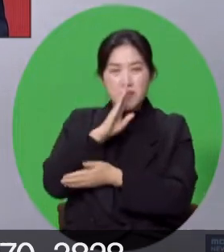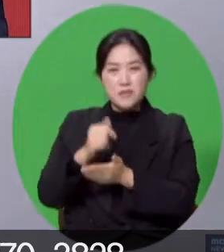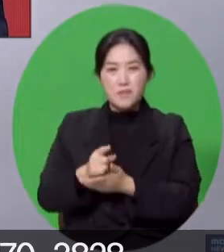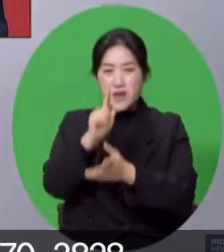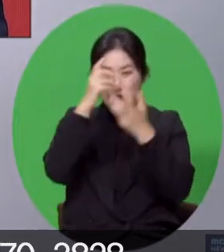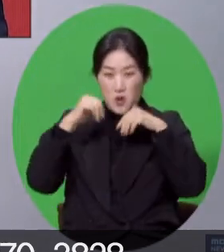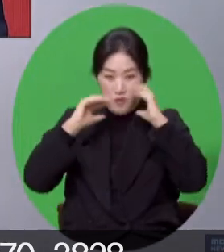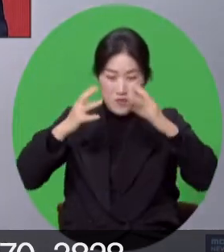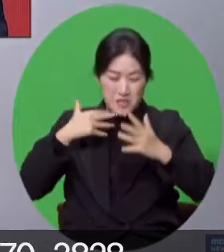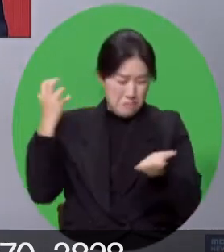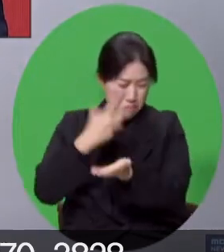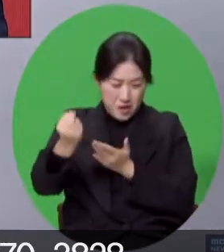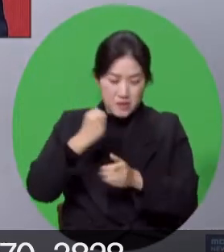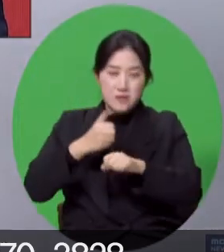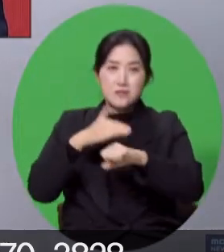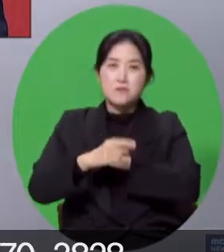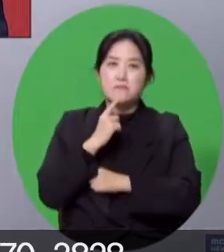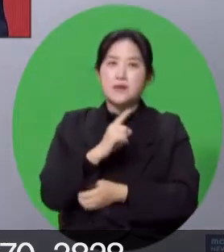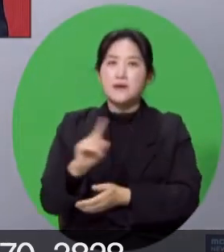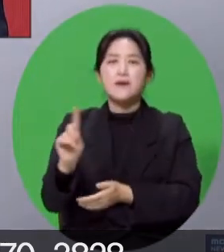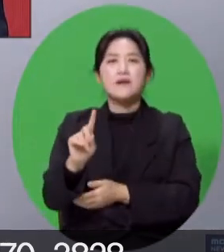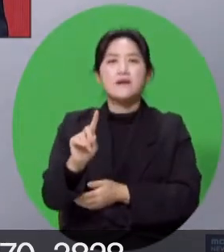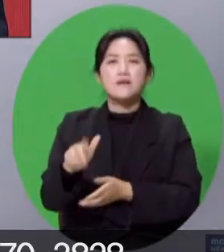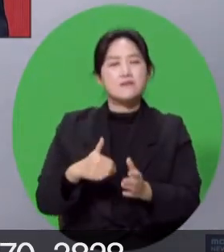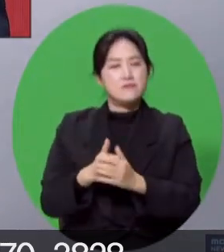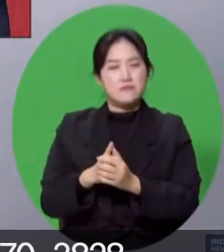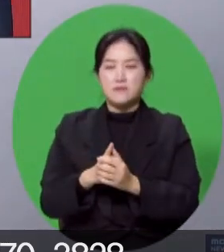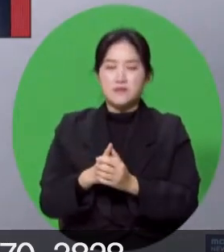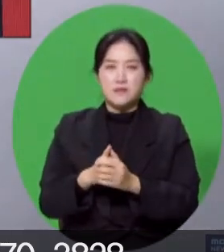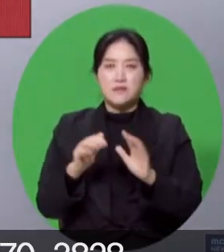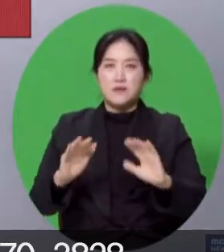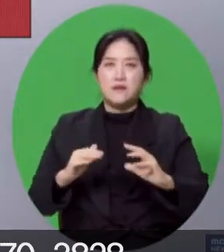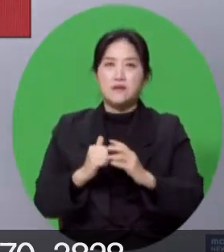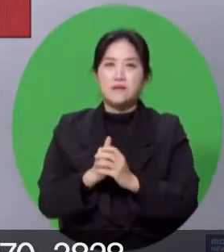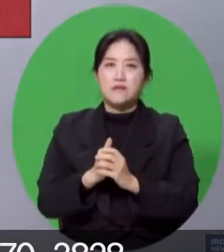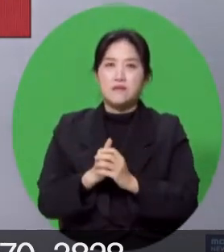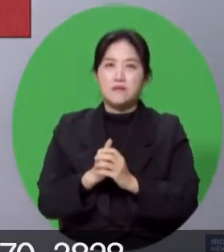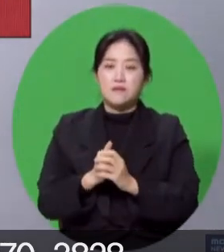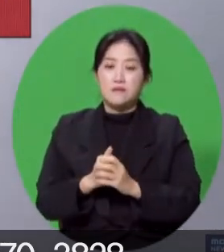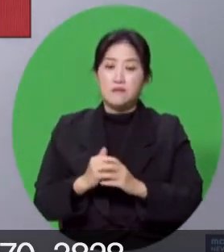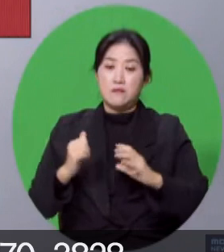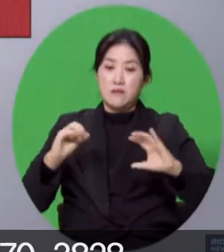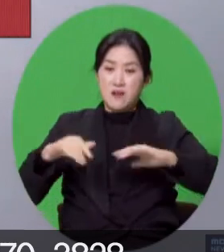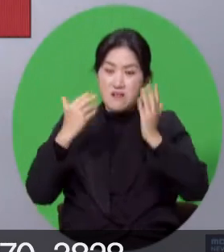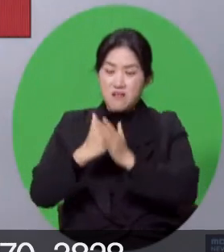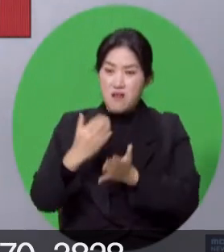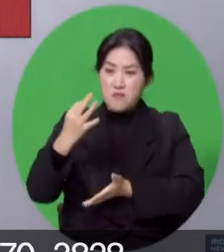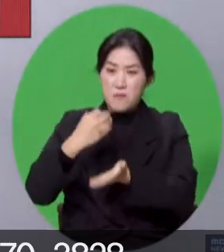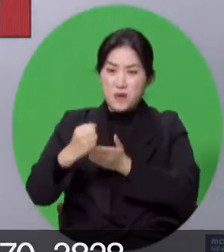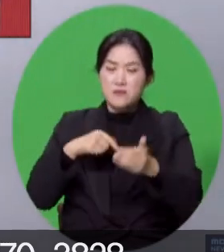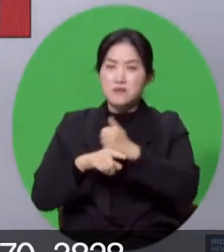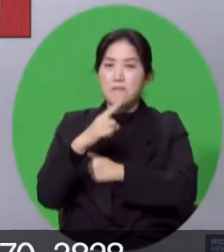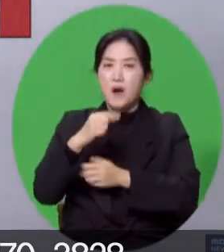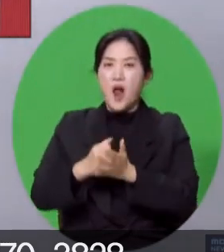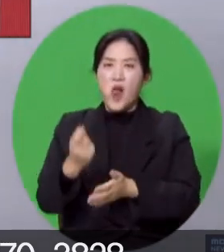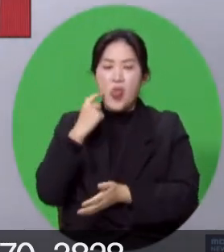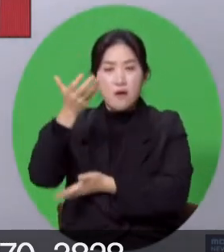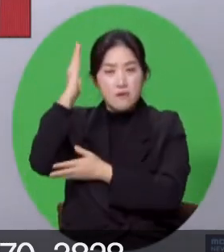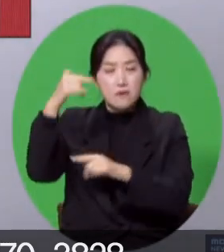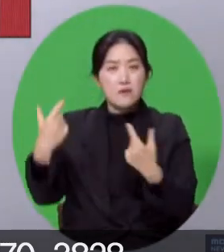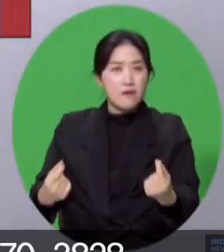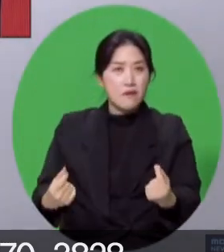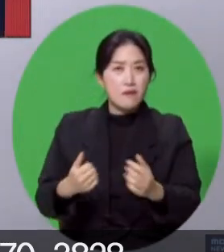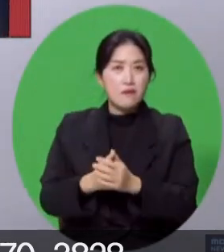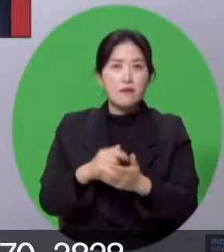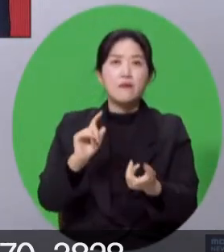뺏어갔다 이런 식으로 이거는 도대체 이거는 그 뭡니까 이거 그 제가 볼 때는 허위사실 유포인데